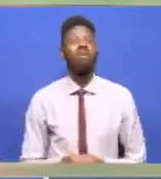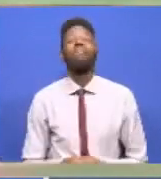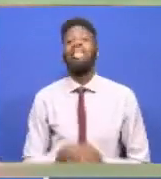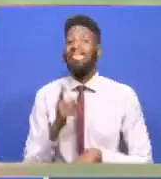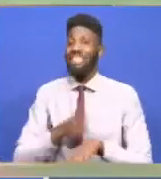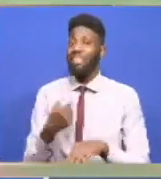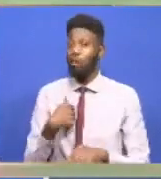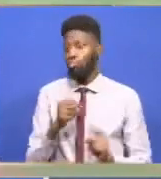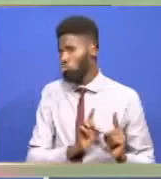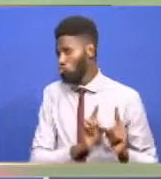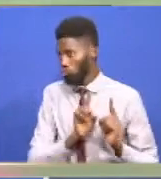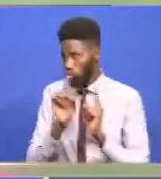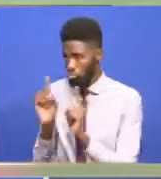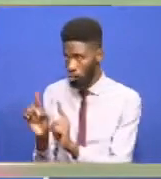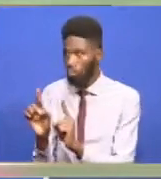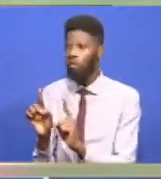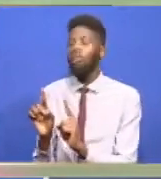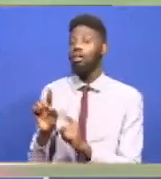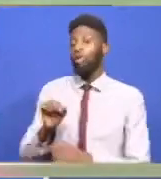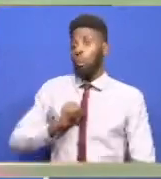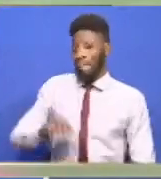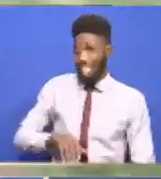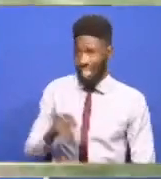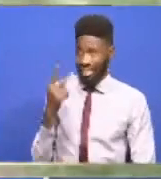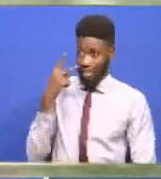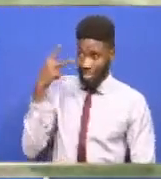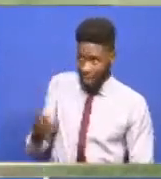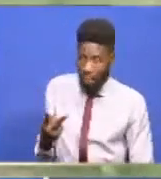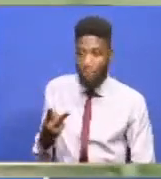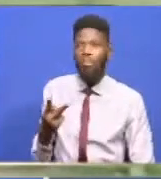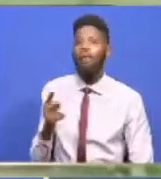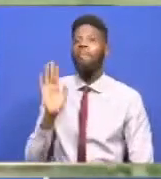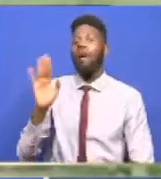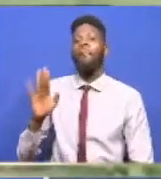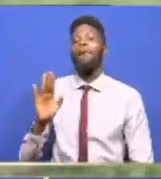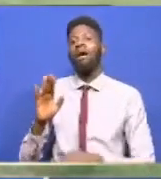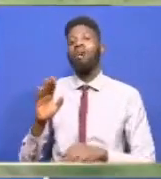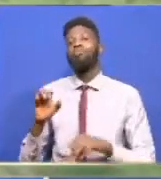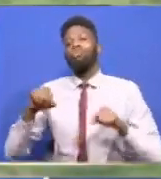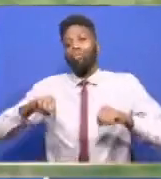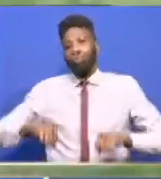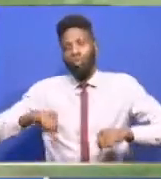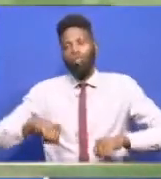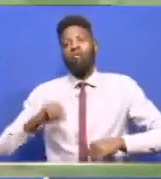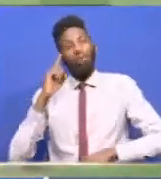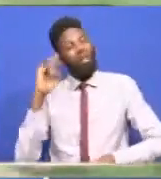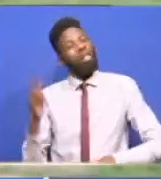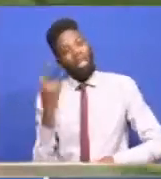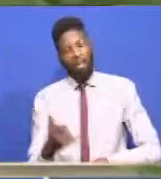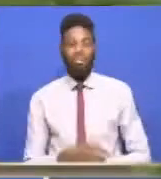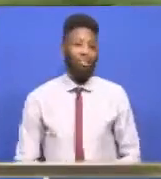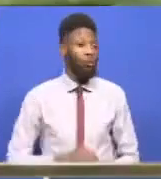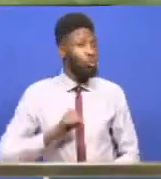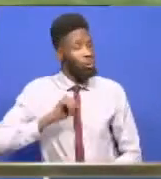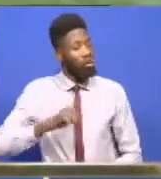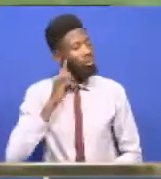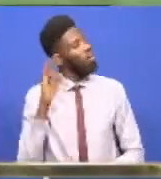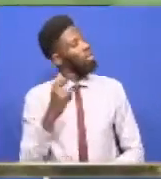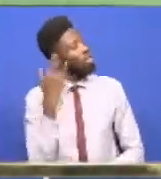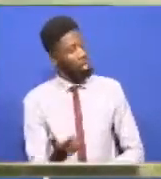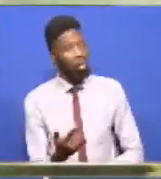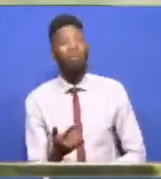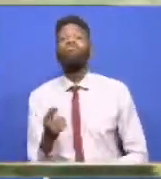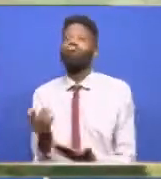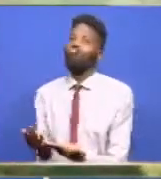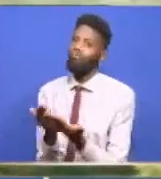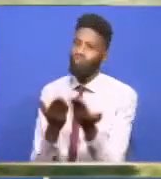Kwenda kuona mtoto alikuwa kwa kiti yake amefaint. Her daughter, who lay on the seat unconscious after the heinous act, was rushed to